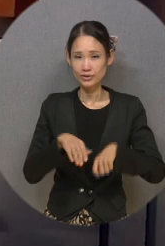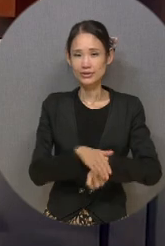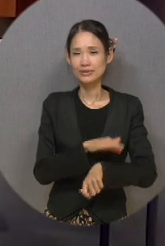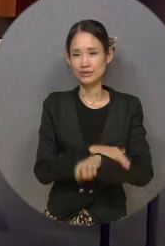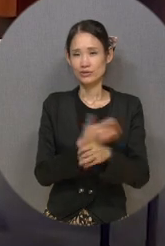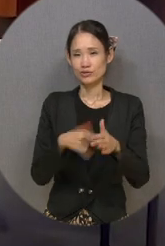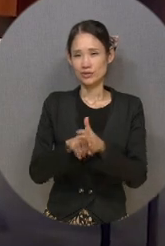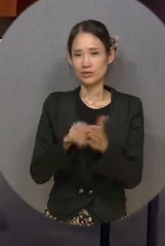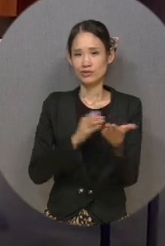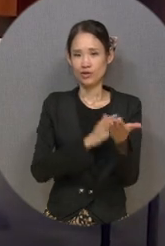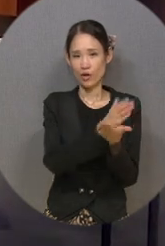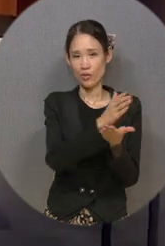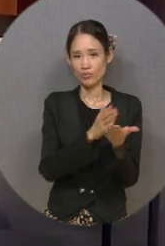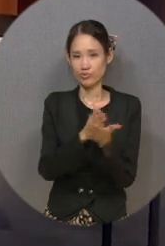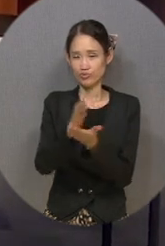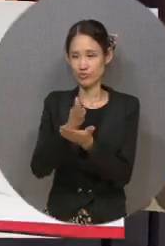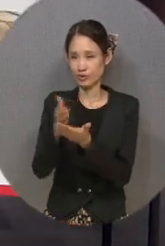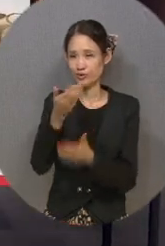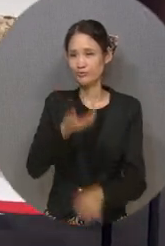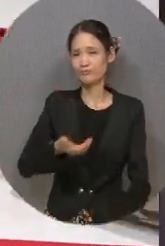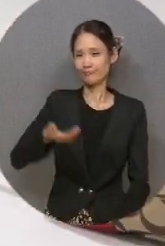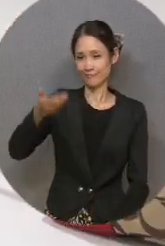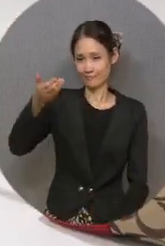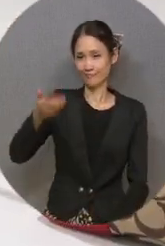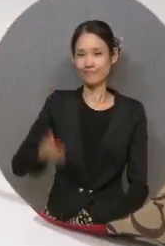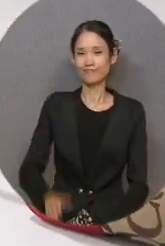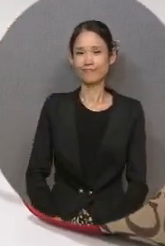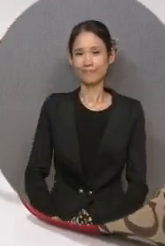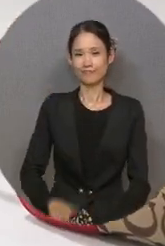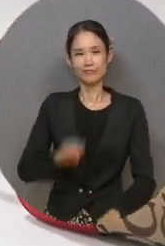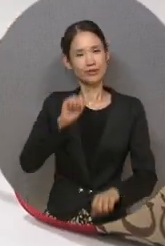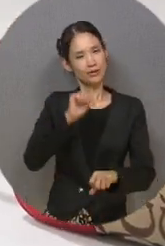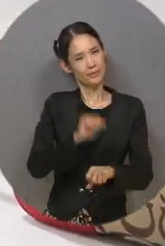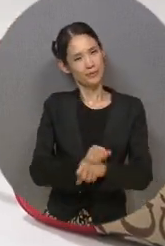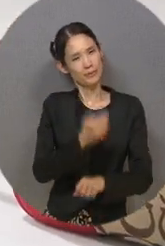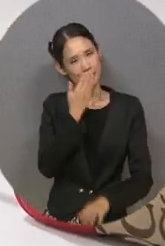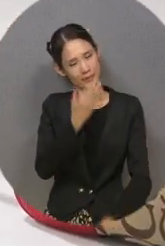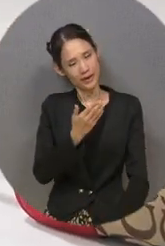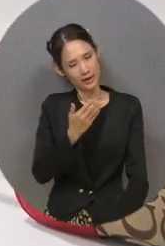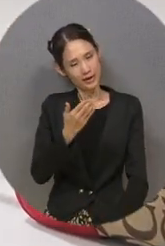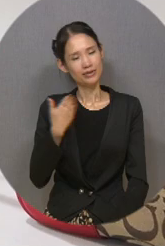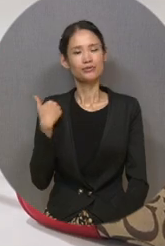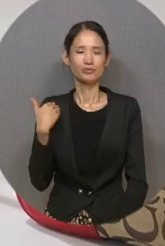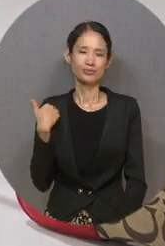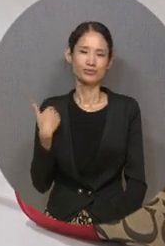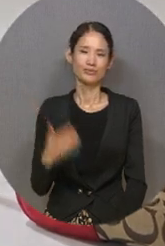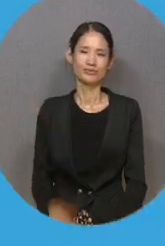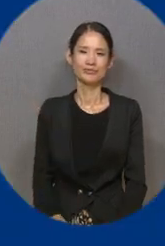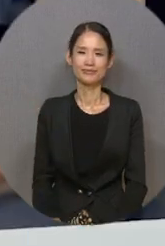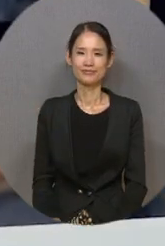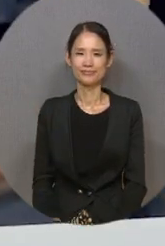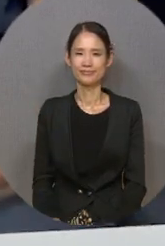전문성을 향상시킬 수 있습니다. 잘할 수 있을지는 해보지 않고는 모르지 않을까요?